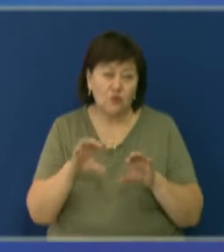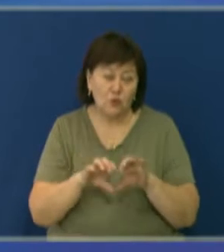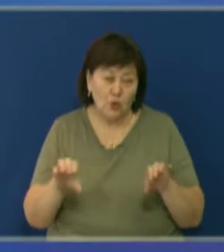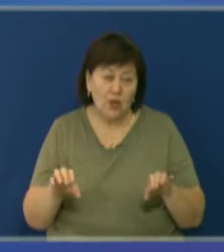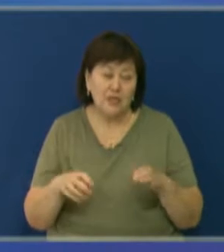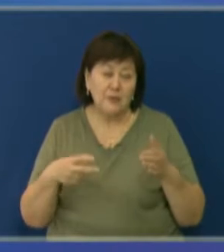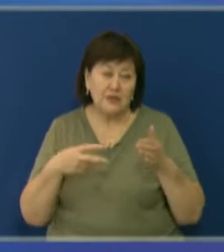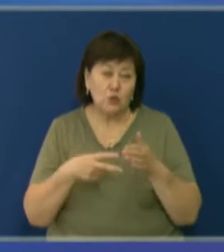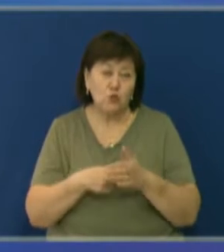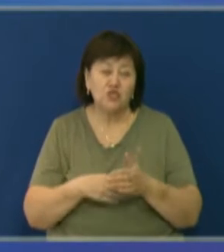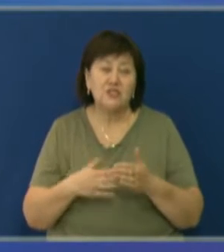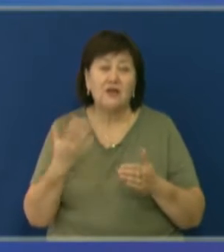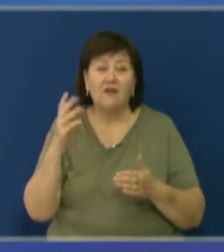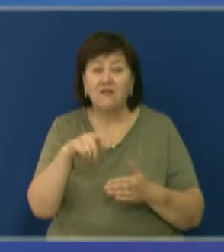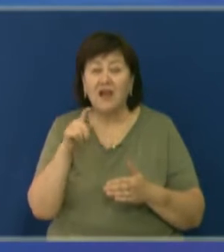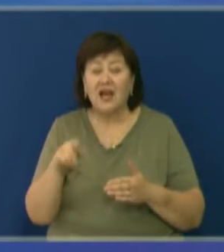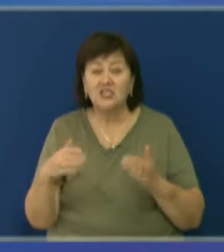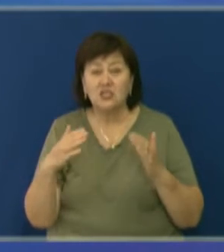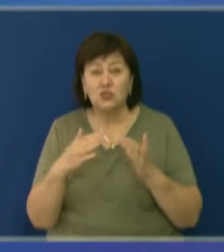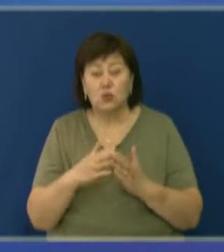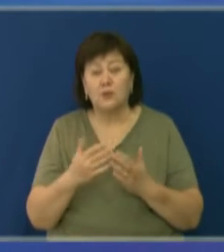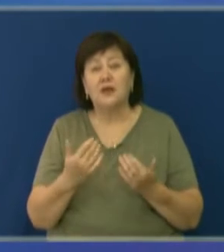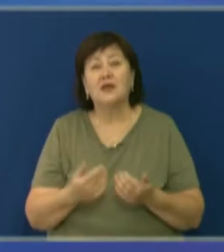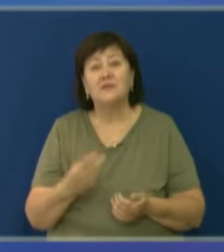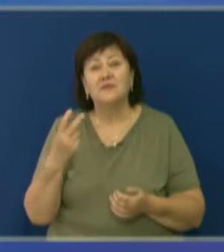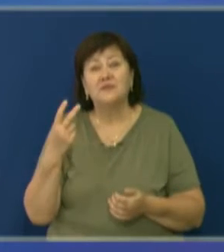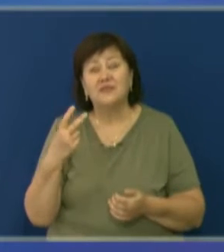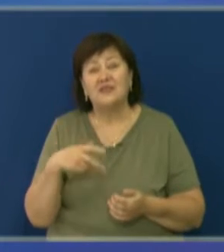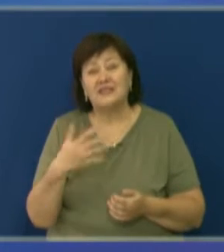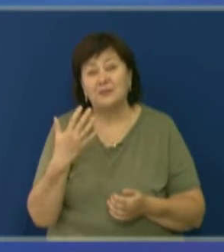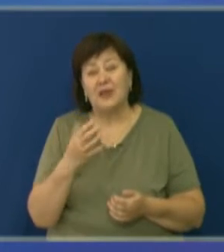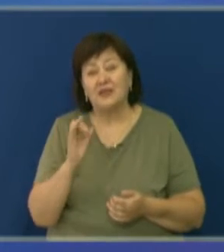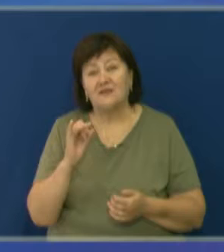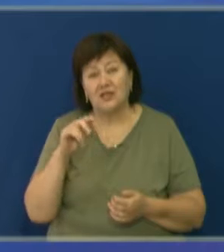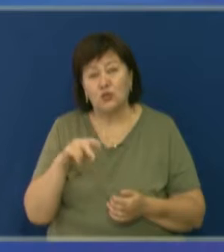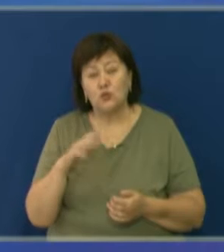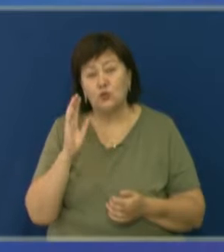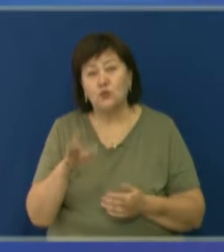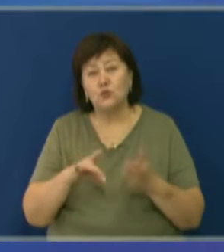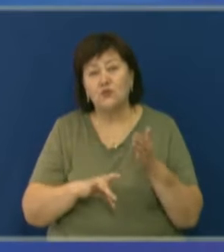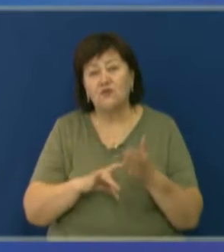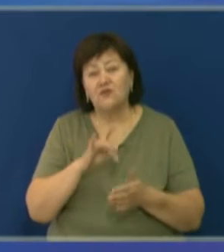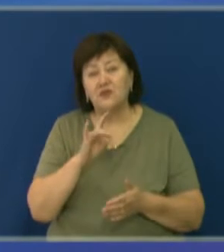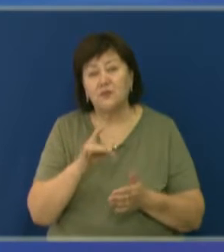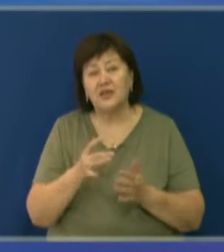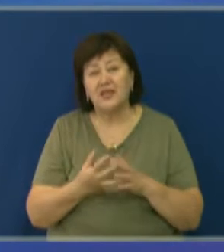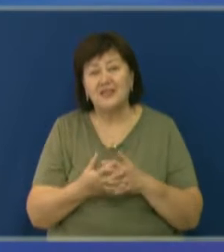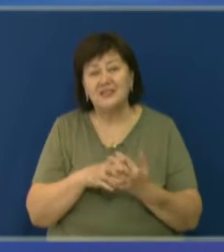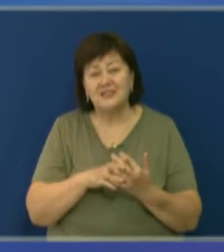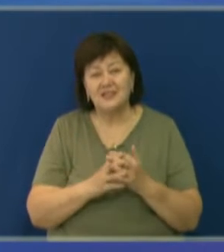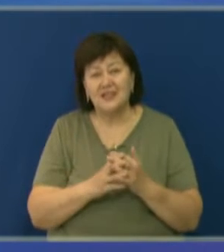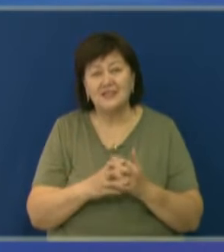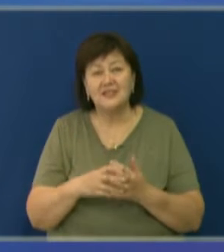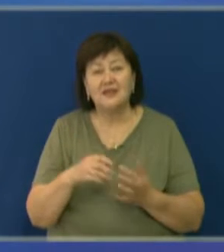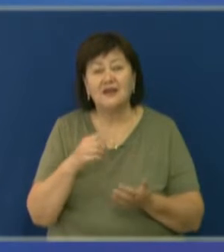Ауыл әкімдерінің тұңғыш сайлауы елімізде 25 шілде күні өтеді деп белгіленген. Саяси науқанда Семей өңірінің 4 ауылдық округінің